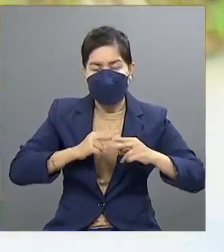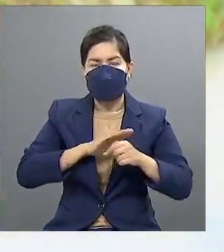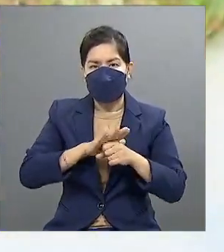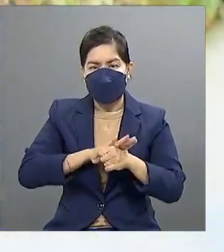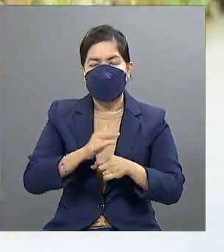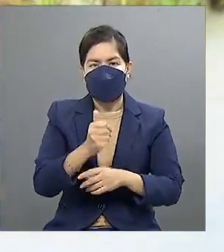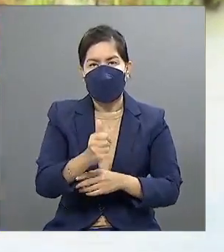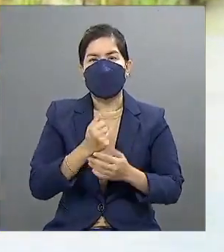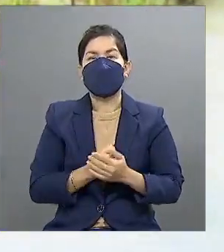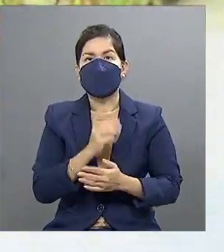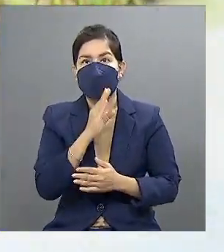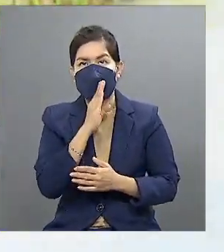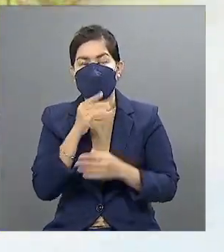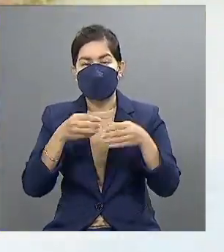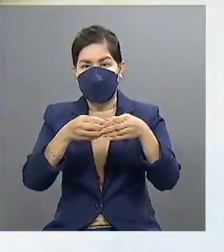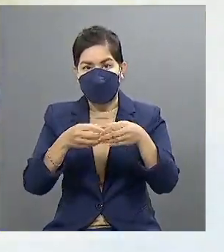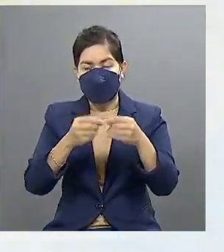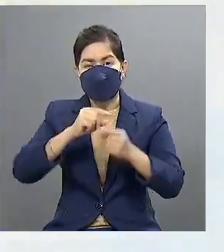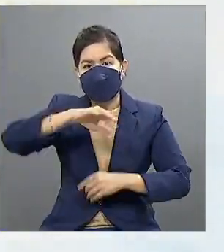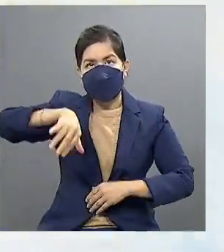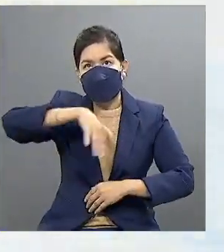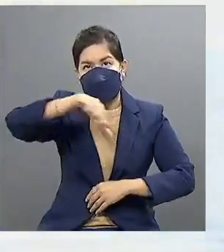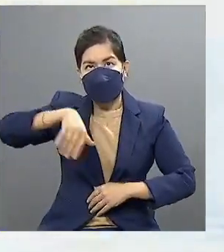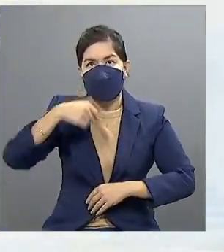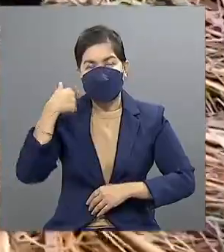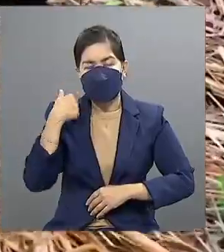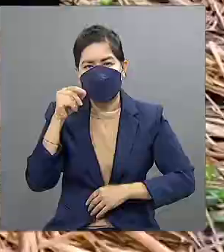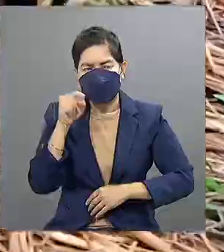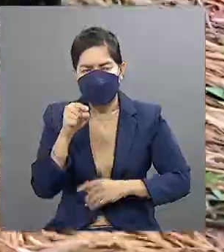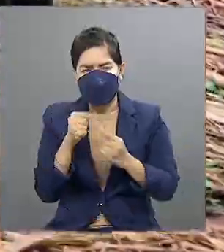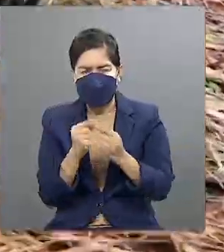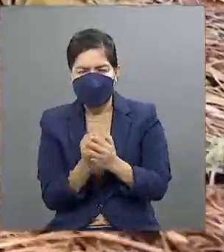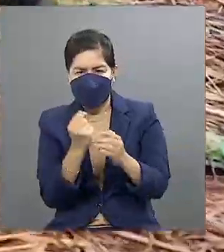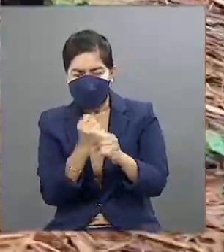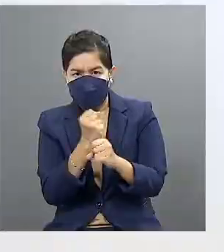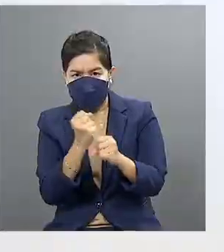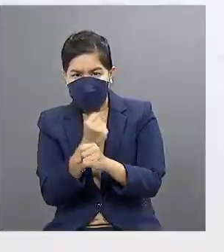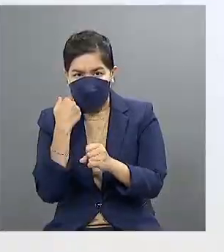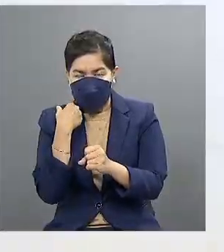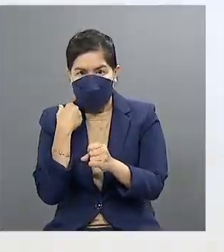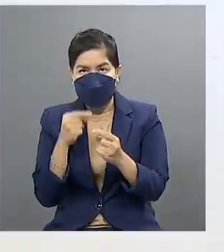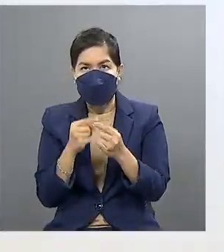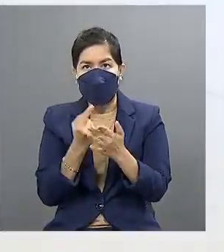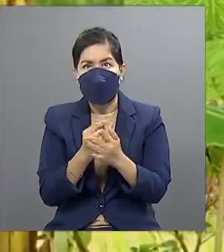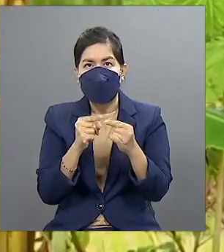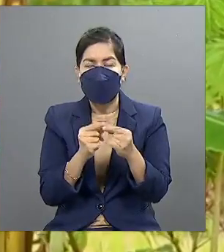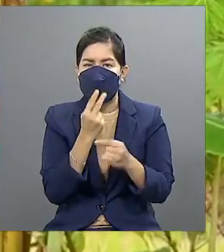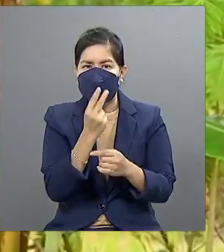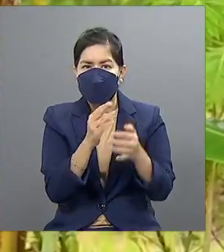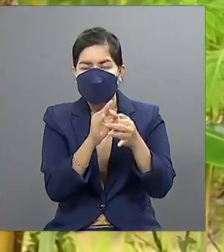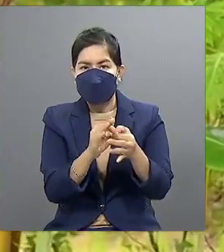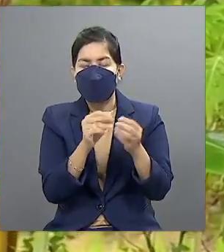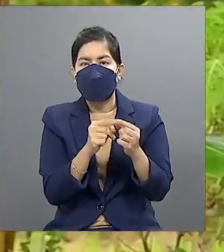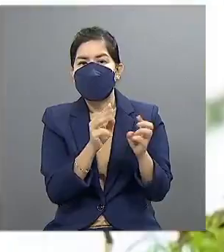ในแปลงโคกหนองนาเนี่ยเขาจะรู้จักวิธีการบริหารจัดการเขาจะรู้จักวิธีการแก้ปัญหาเรื่องดินเรื่องน้ำเรื่องการปลูกผักต่างๆ